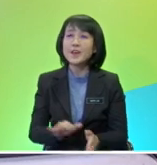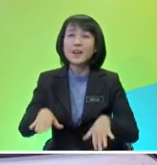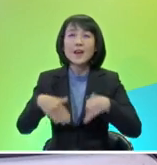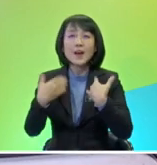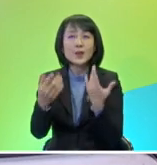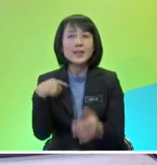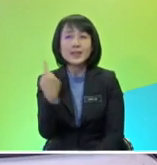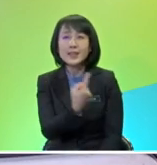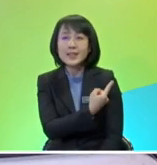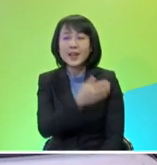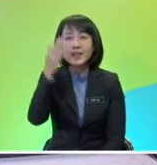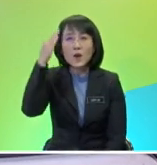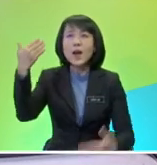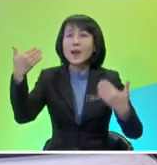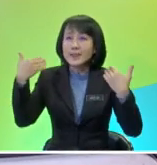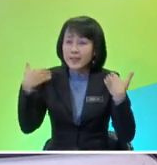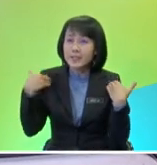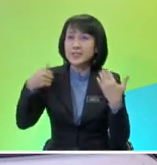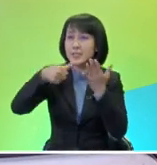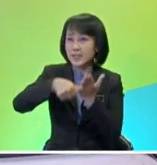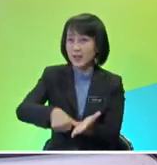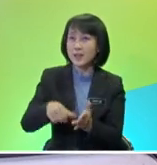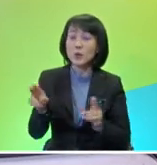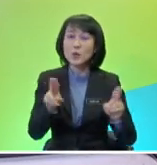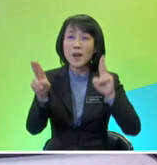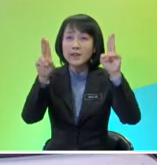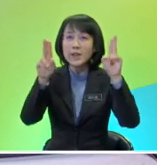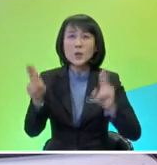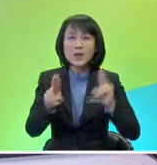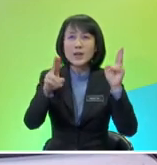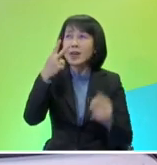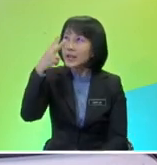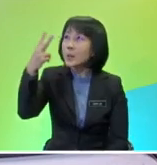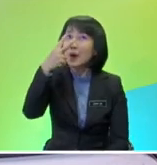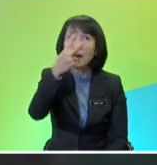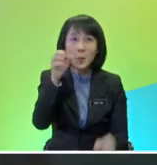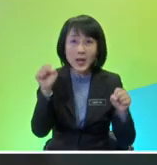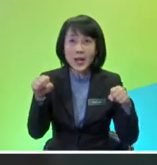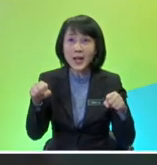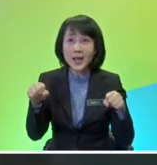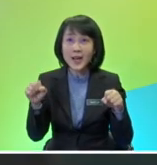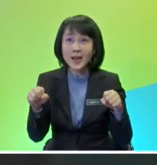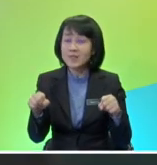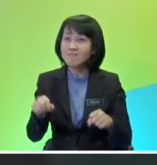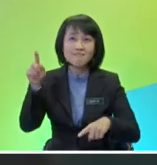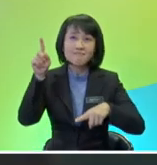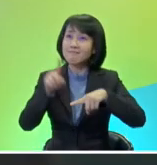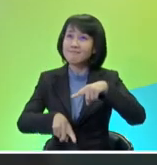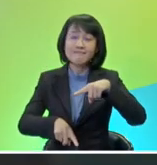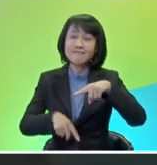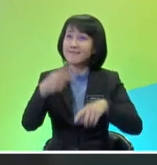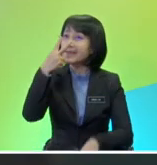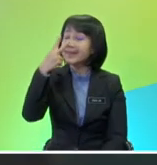kita nak tahu kewujudan tekanan udara? Udara ni kita nampak tak sebenarnya? Oi, memang tak nampak cikgu. Walaupun